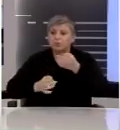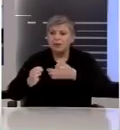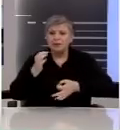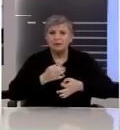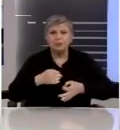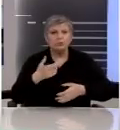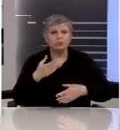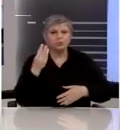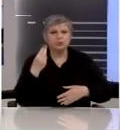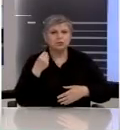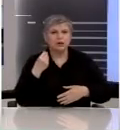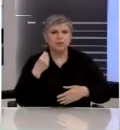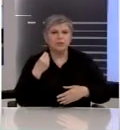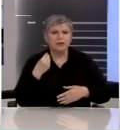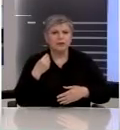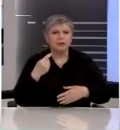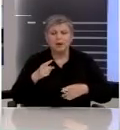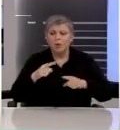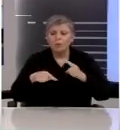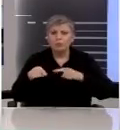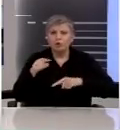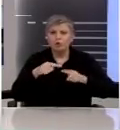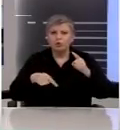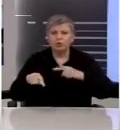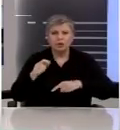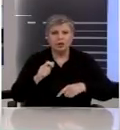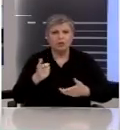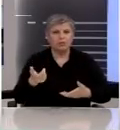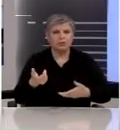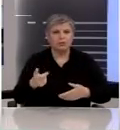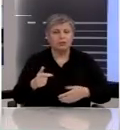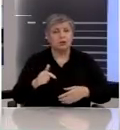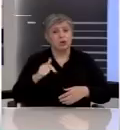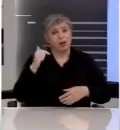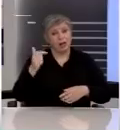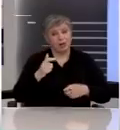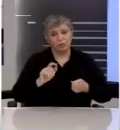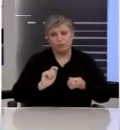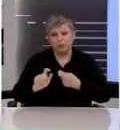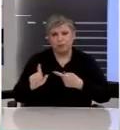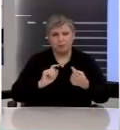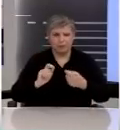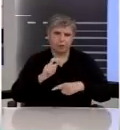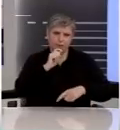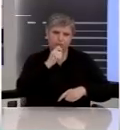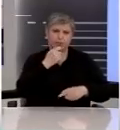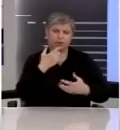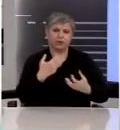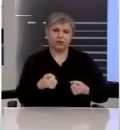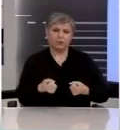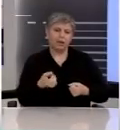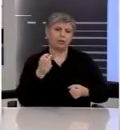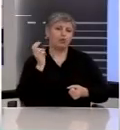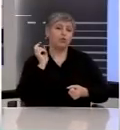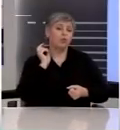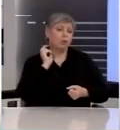πηγή, ποιος είναι αυτός ο ενδιάμεσος. Και τότε λοιπόν, μεταξύ άλλων, ο πρέσβης μας στο Ριάντ, που είναι η